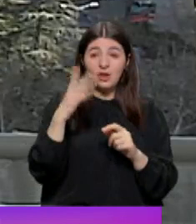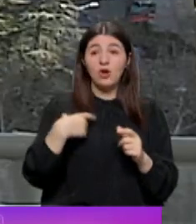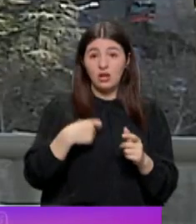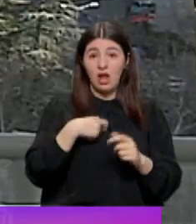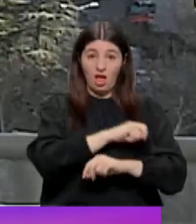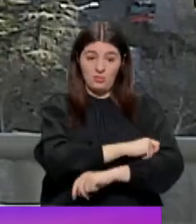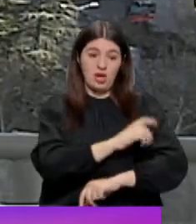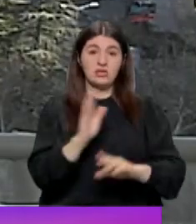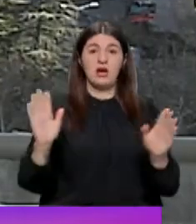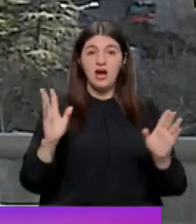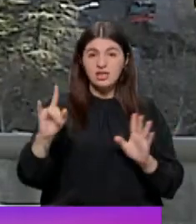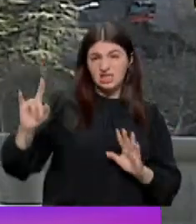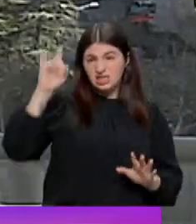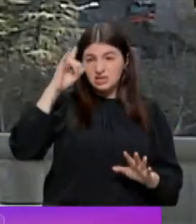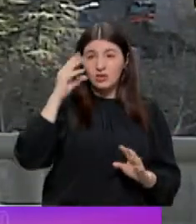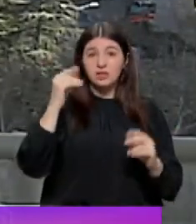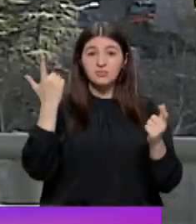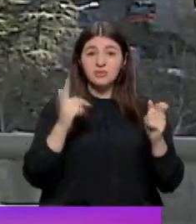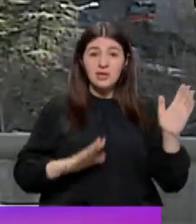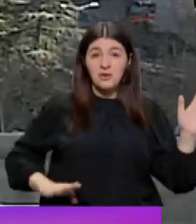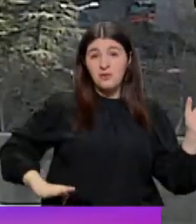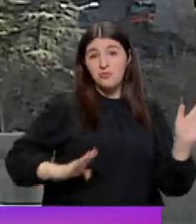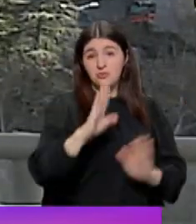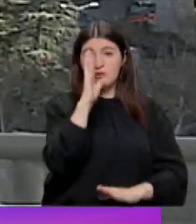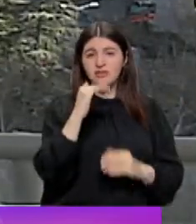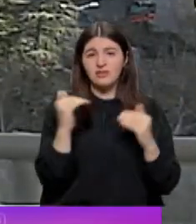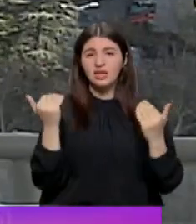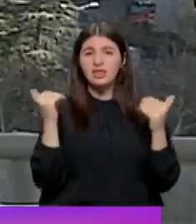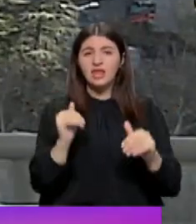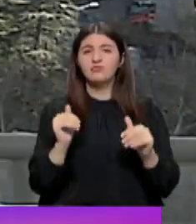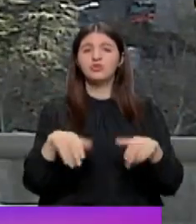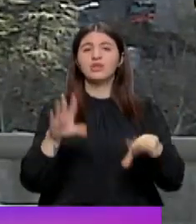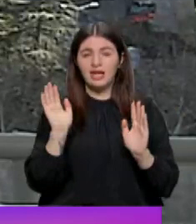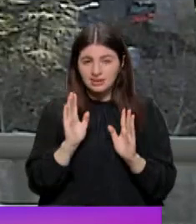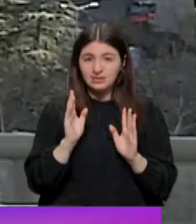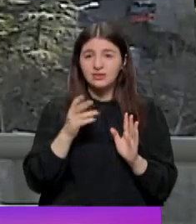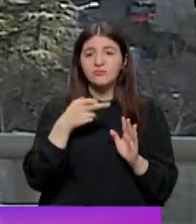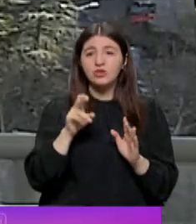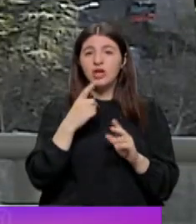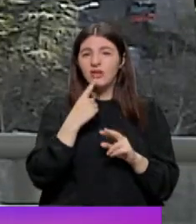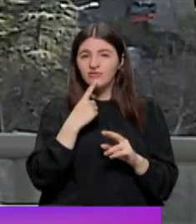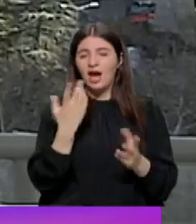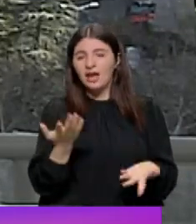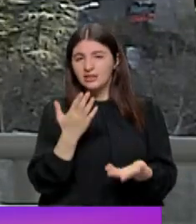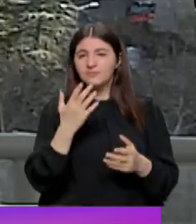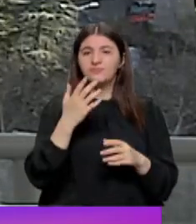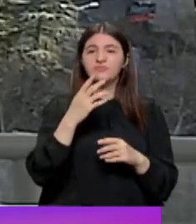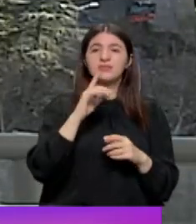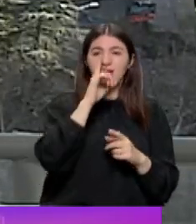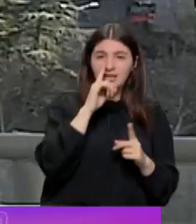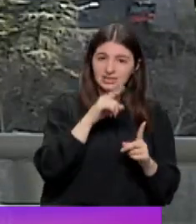özellikle Almanya'nın kıskanacağı bir uçma seviyesine gelebilmiş değiliz. Boş laf. Hani